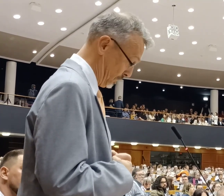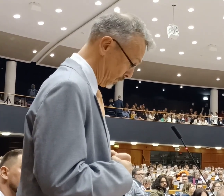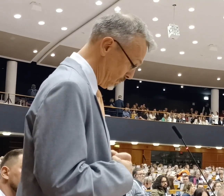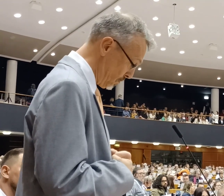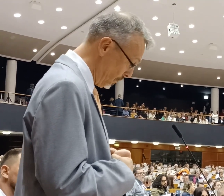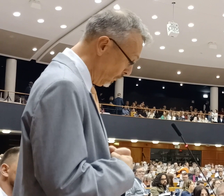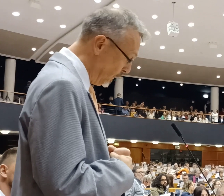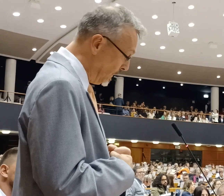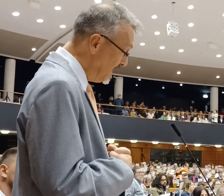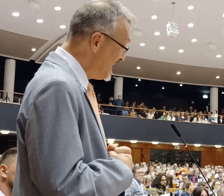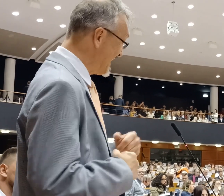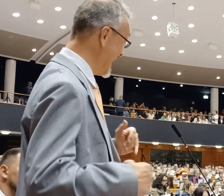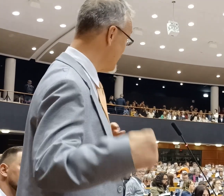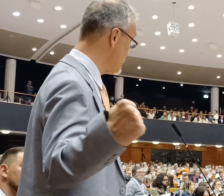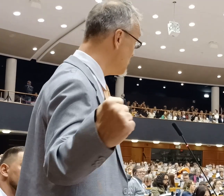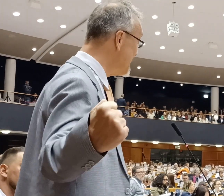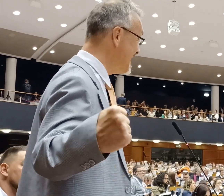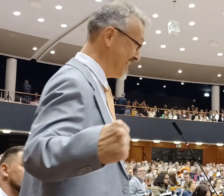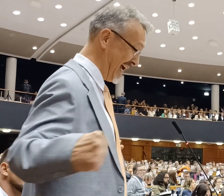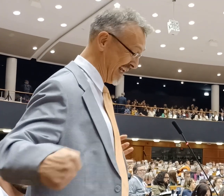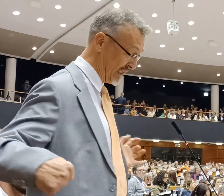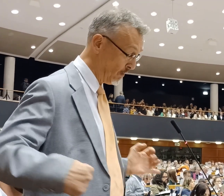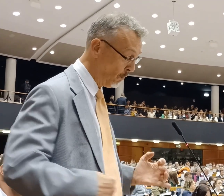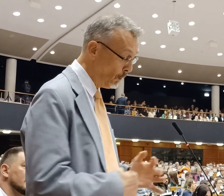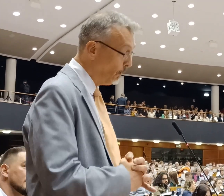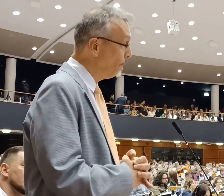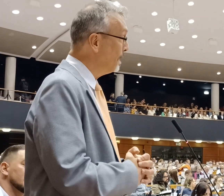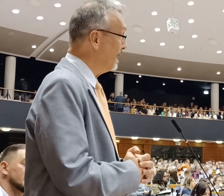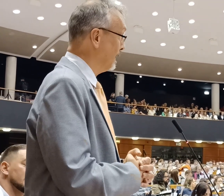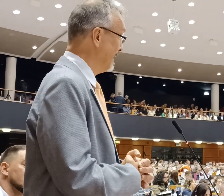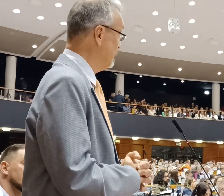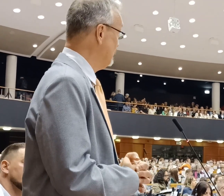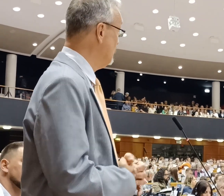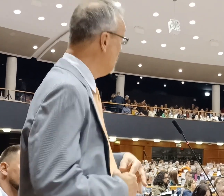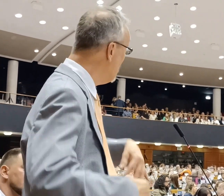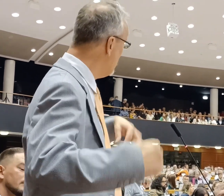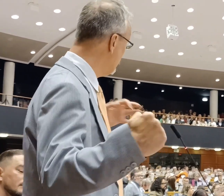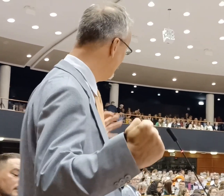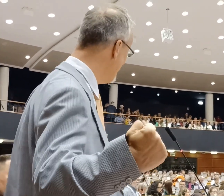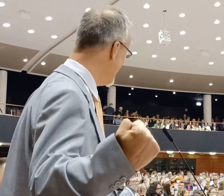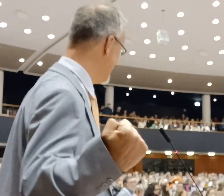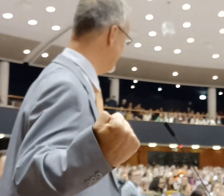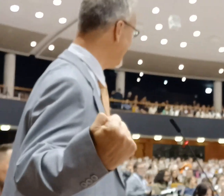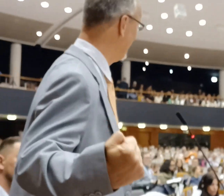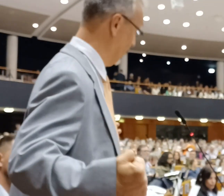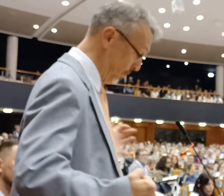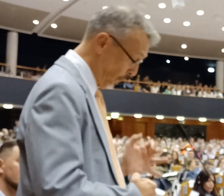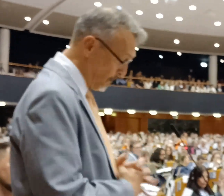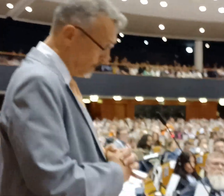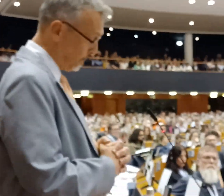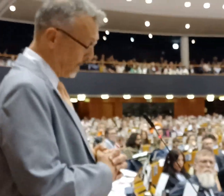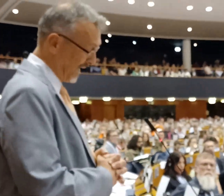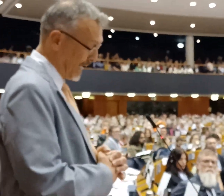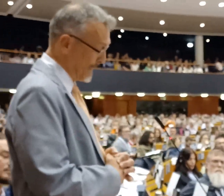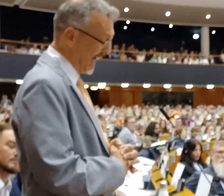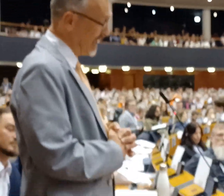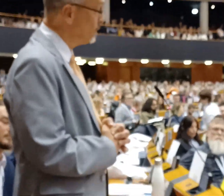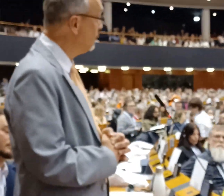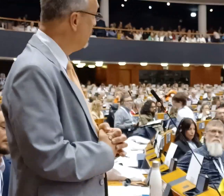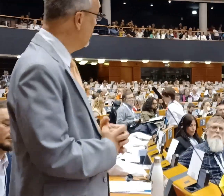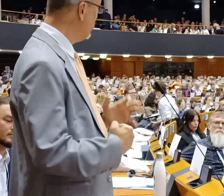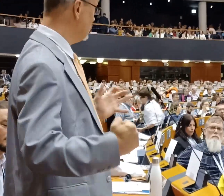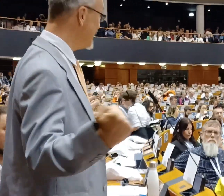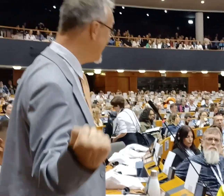werden. Sei es aus Unwissenheit um die Bedeutung und Dimensionen von